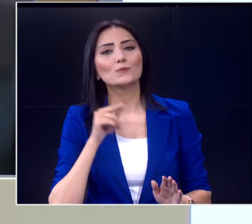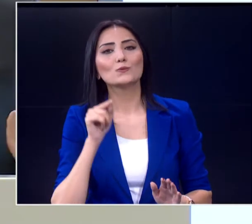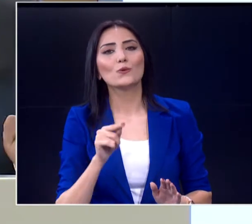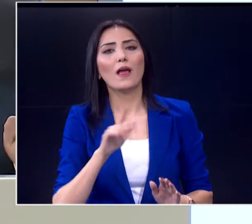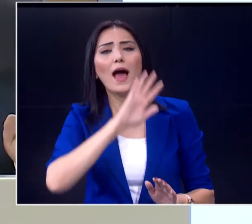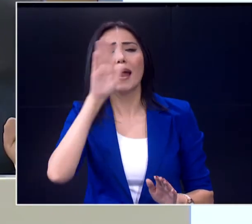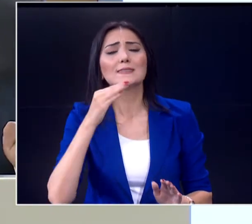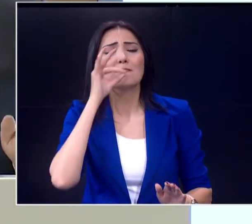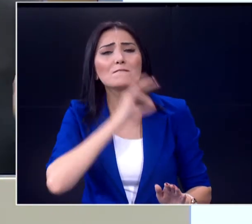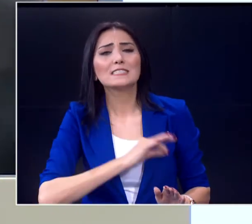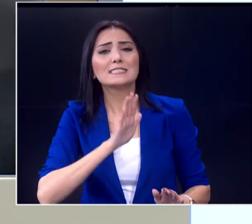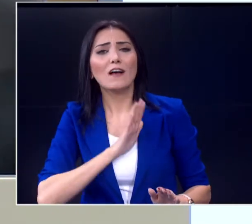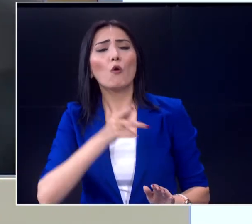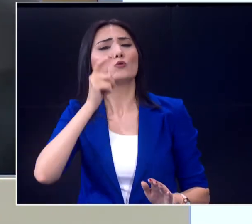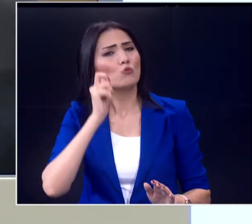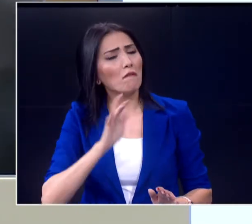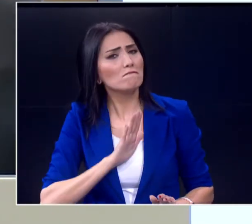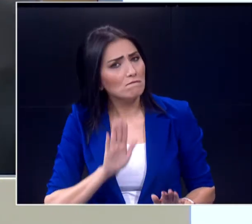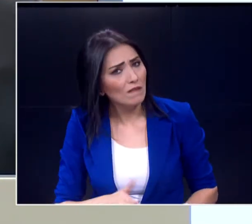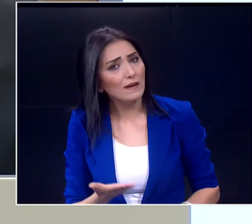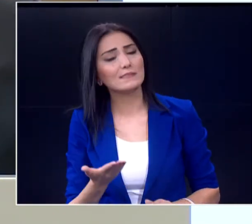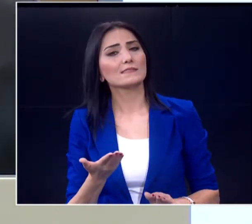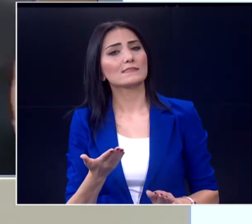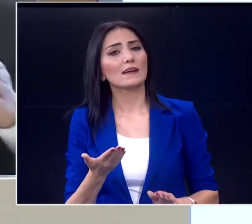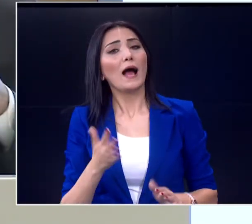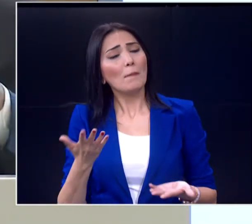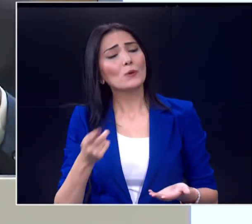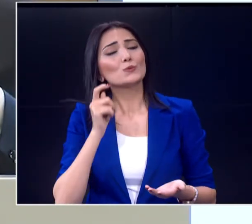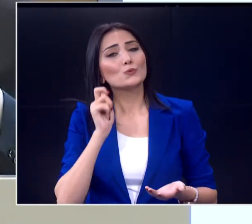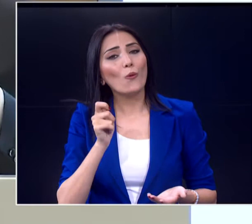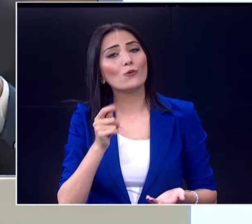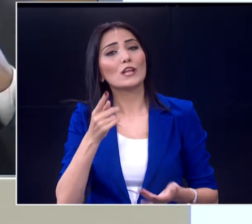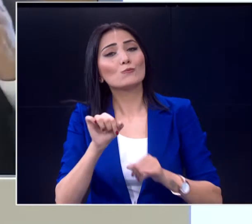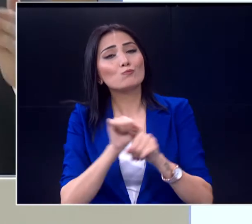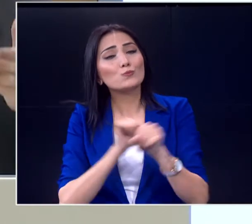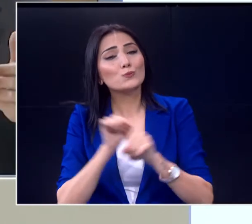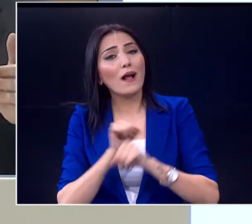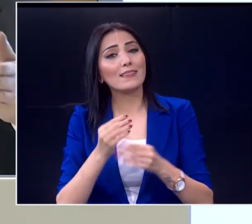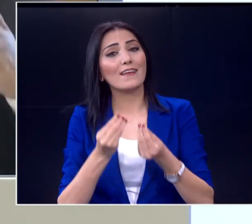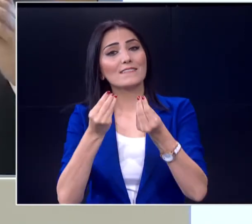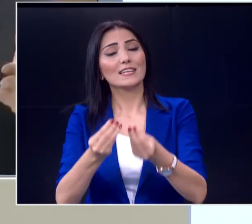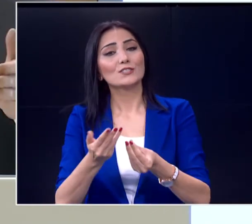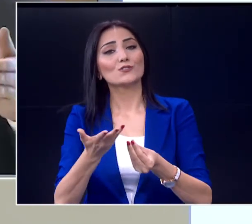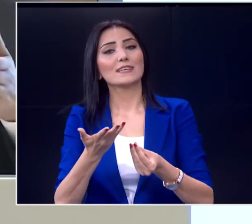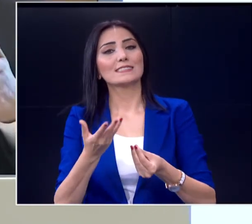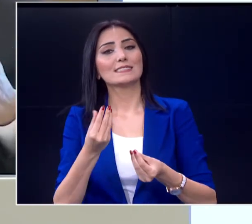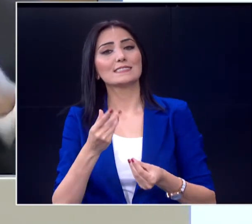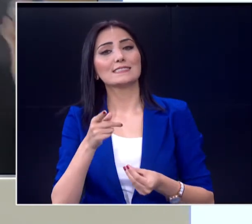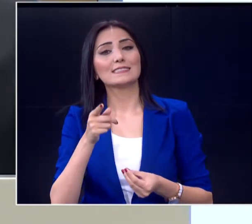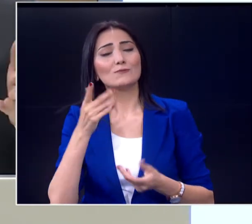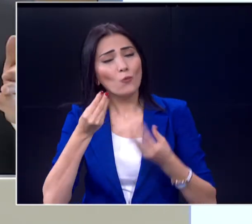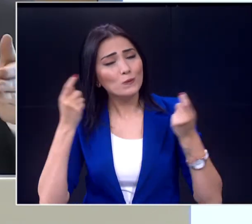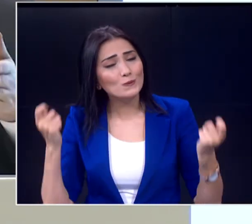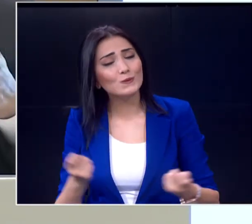herkese fırsat var. Ha zorluklar var mı? Var. Zorluklarında mücadele edeceğiz. Üstesinden gelmek için